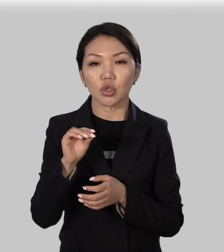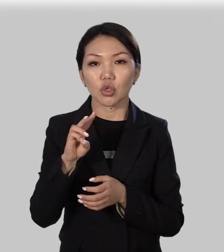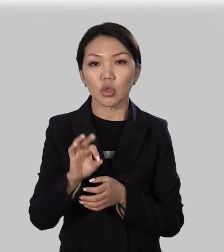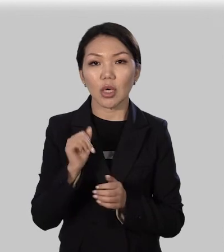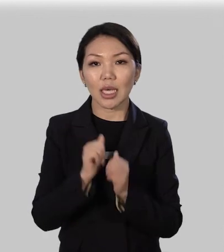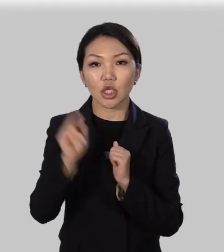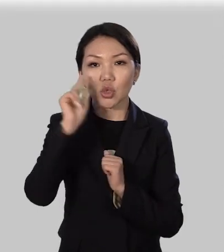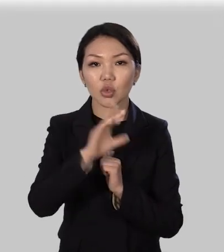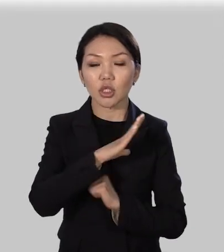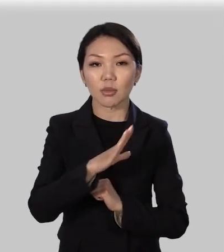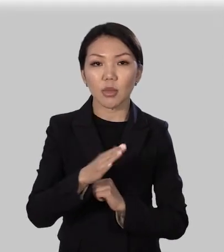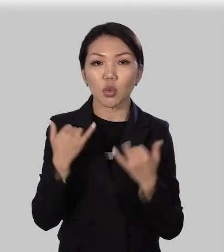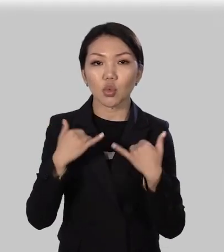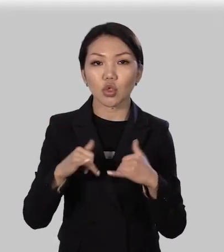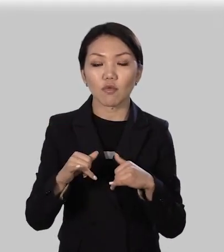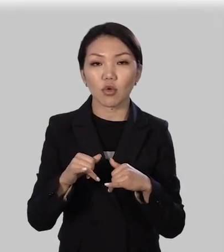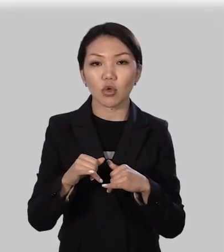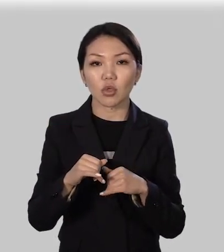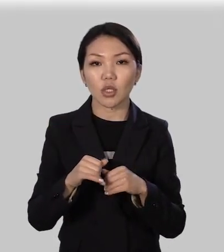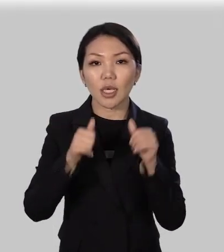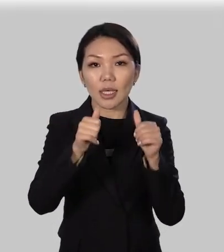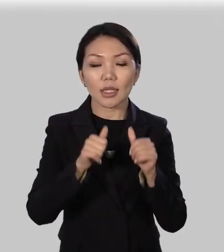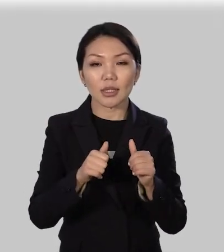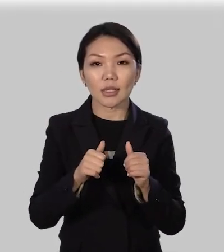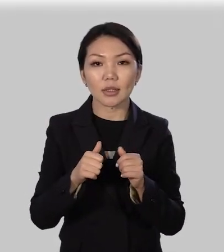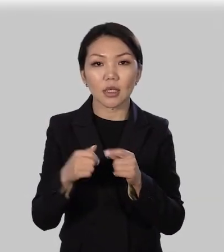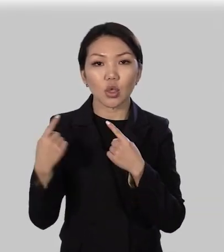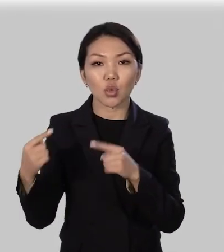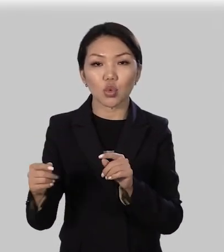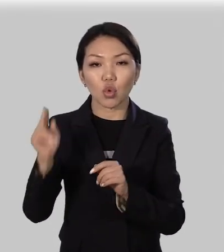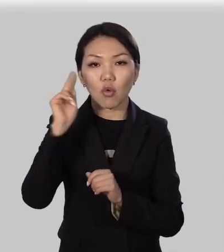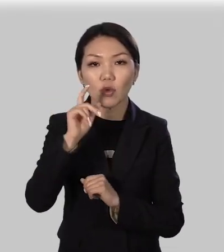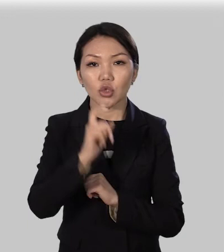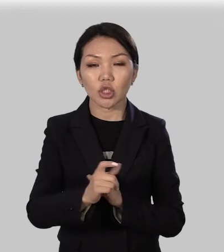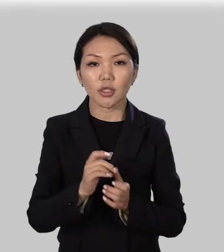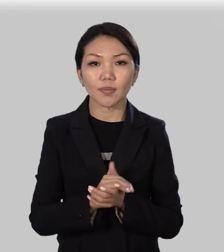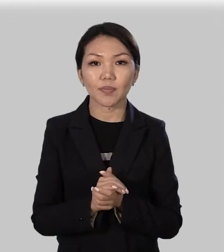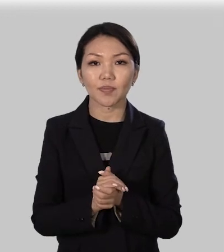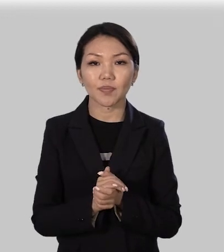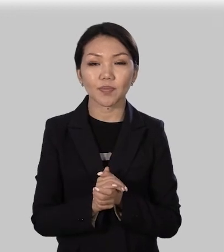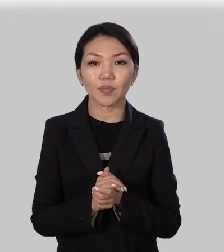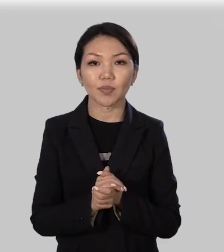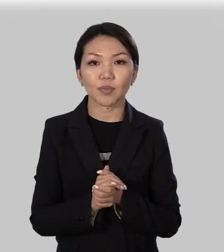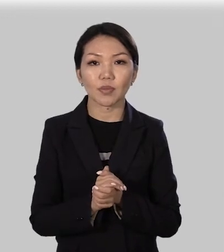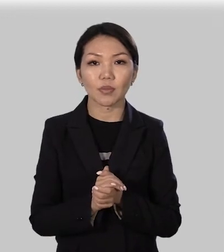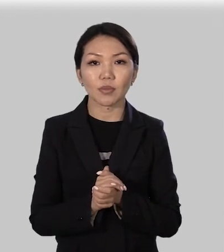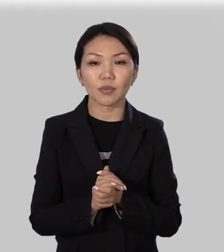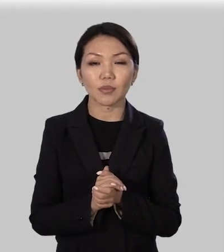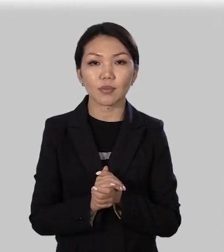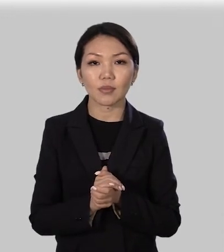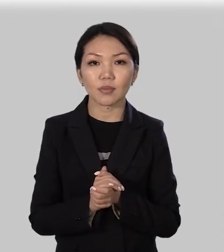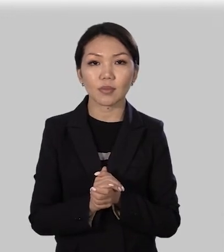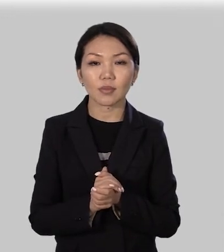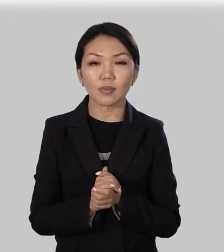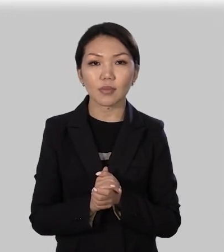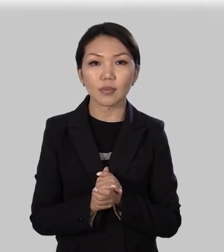Это сложно подчиненное предложение с однородными придаточными, которые соединены одиночным союзом «и».